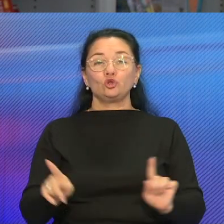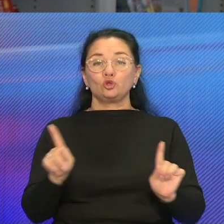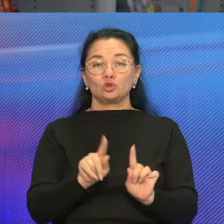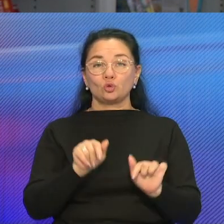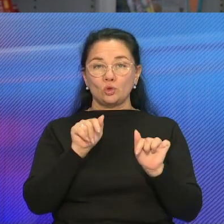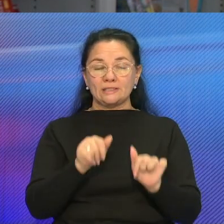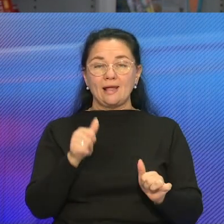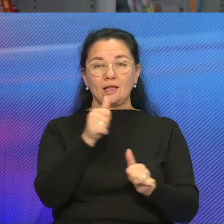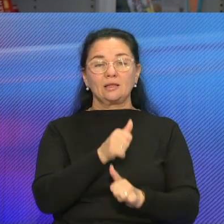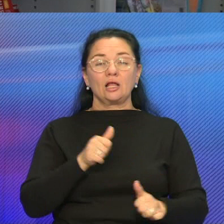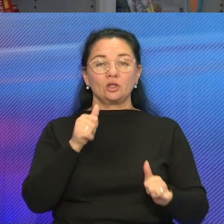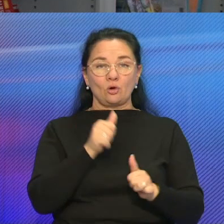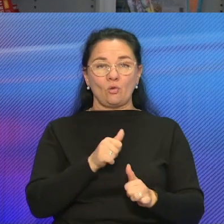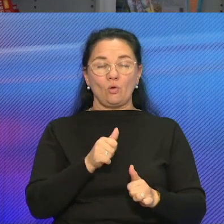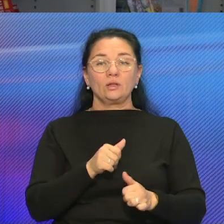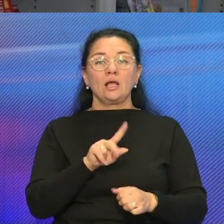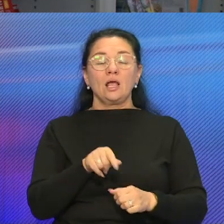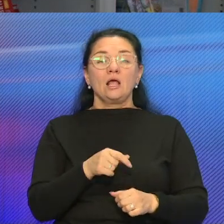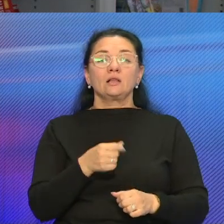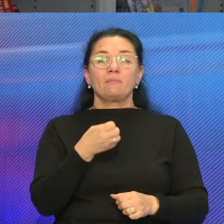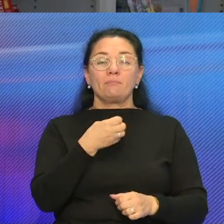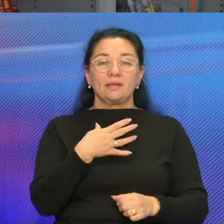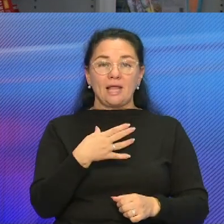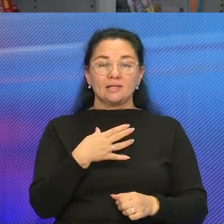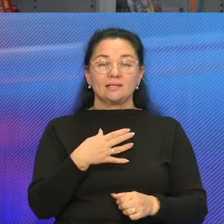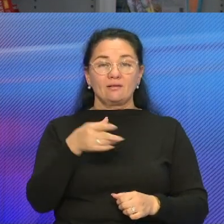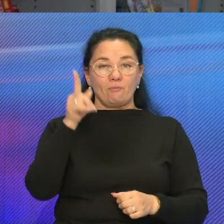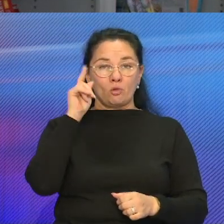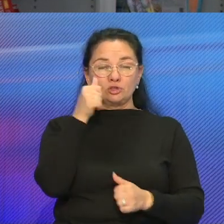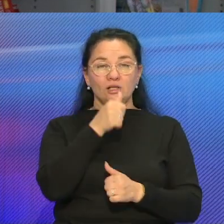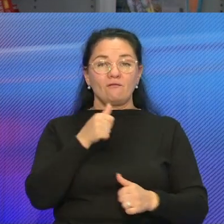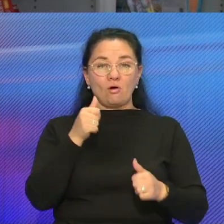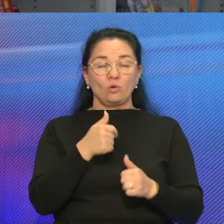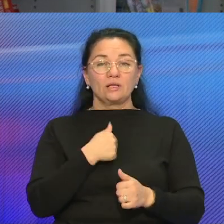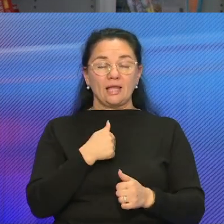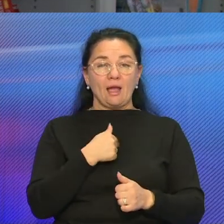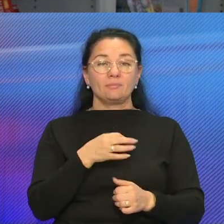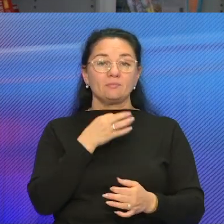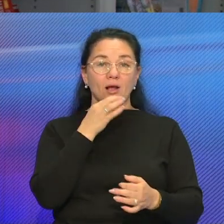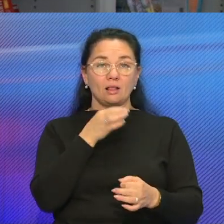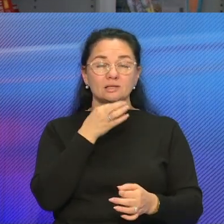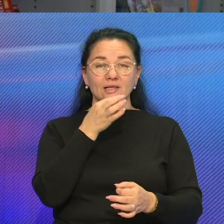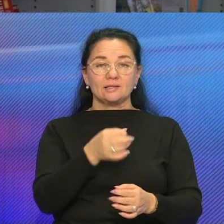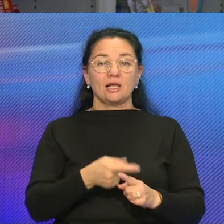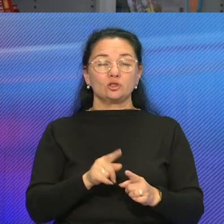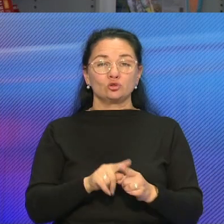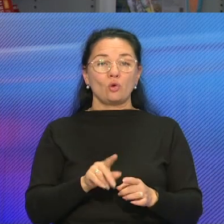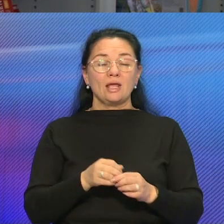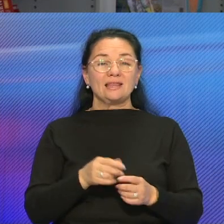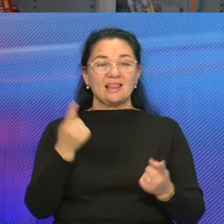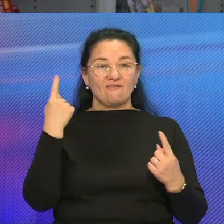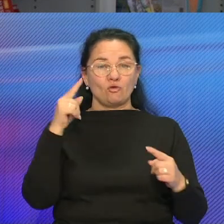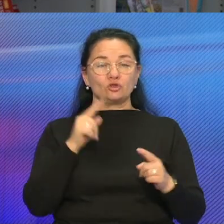минулага 15 верасня адбылосся, то я б назвала такія падзеў, творчы праекты обласної